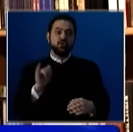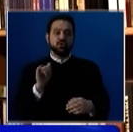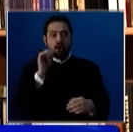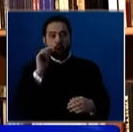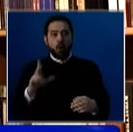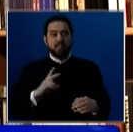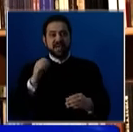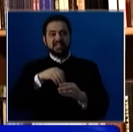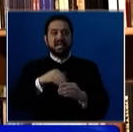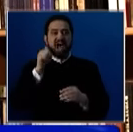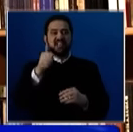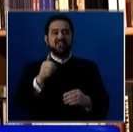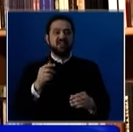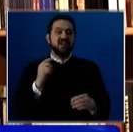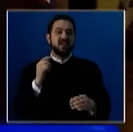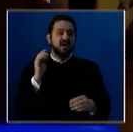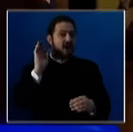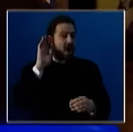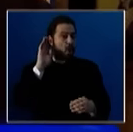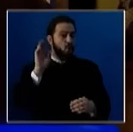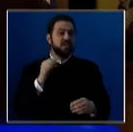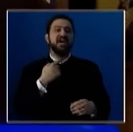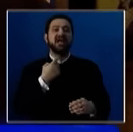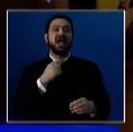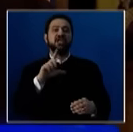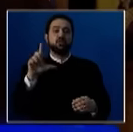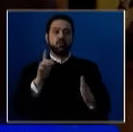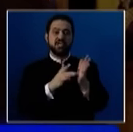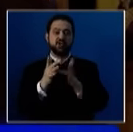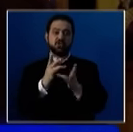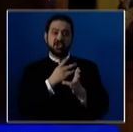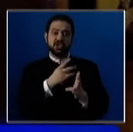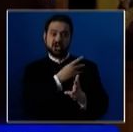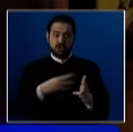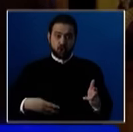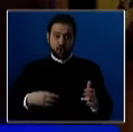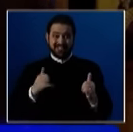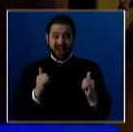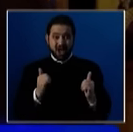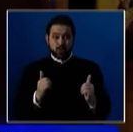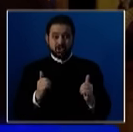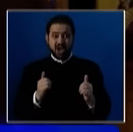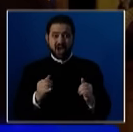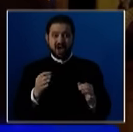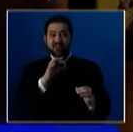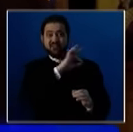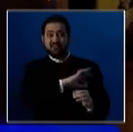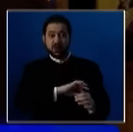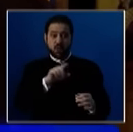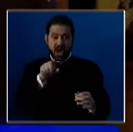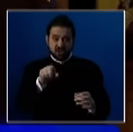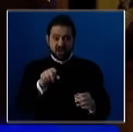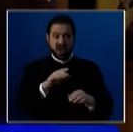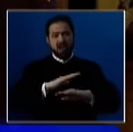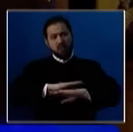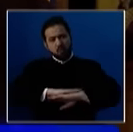în adevăr aud glasul meu, spune Mântuitorul. Și atunci, fiul acela, așa numit